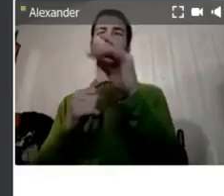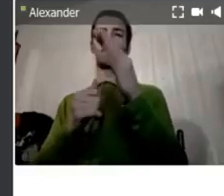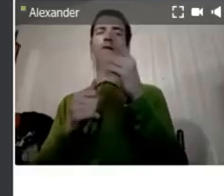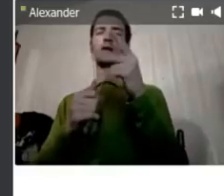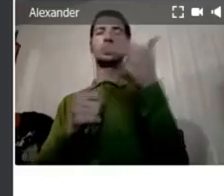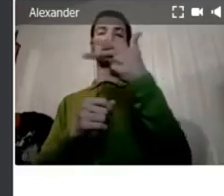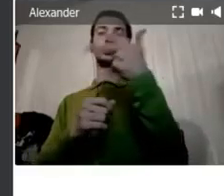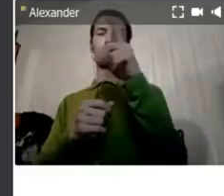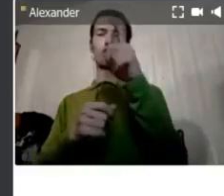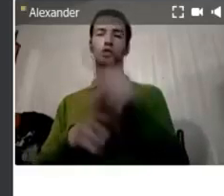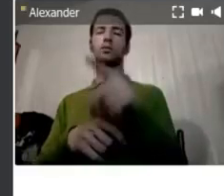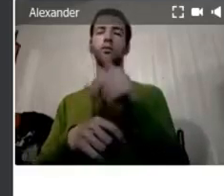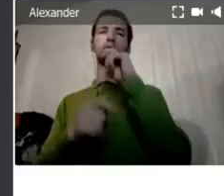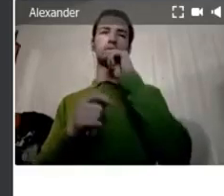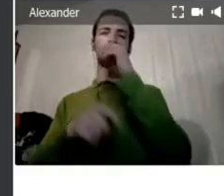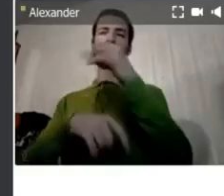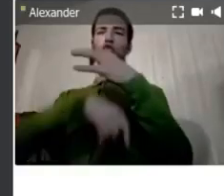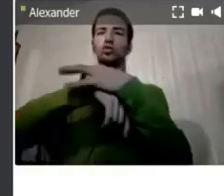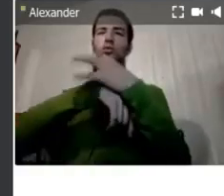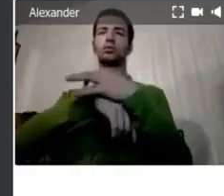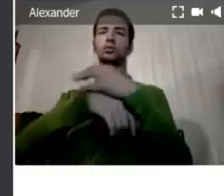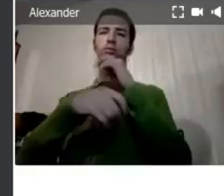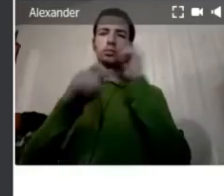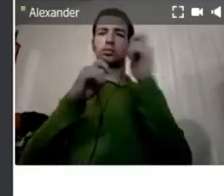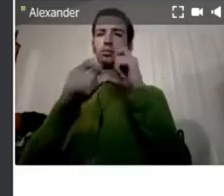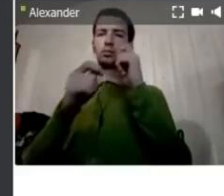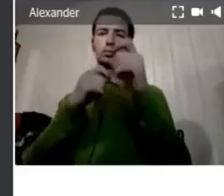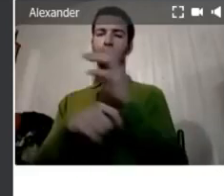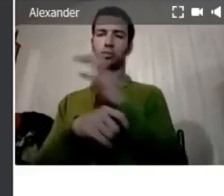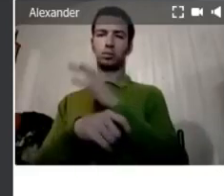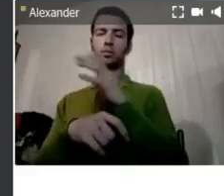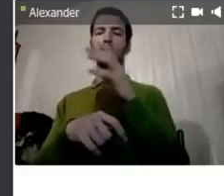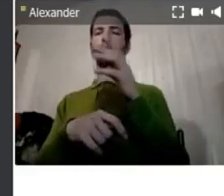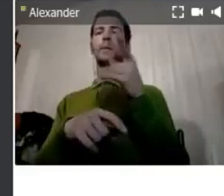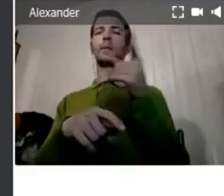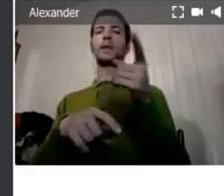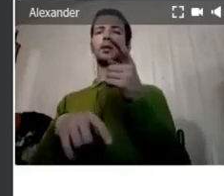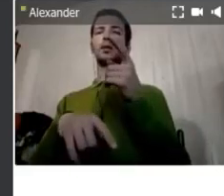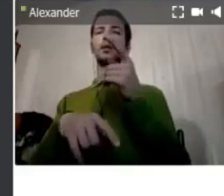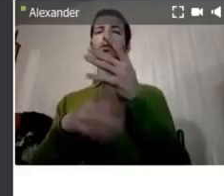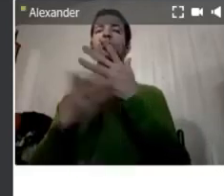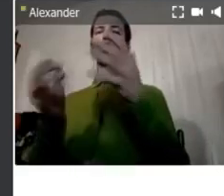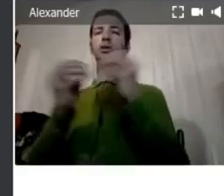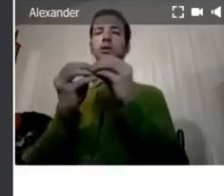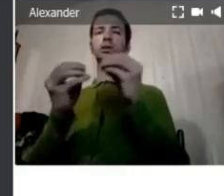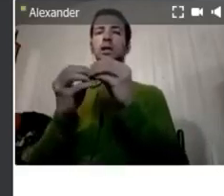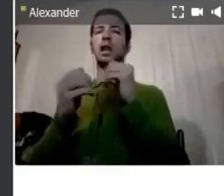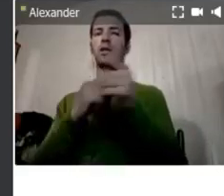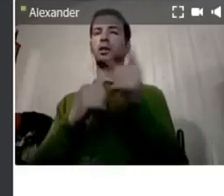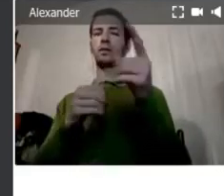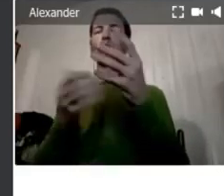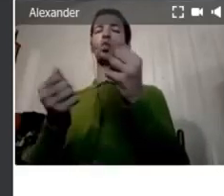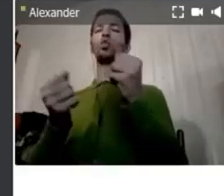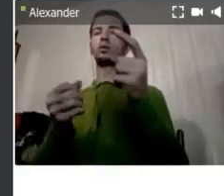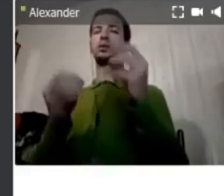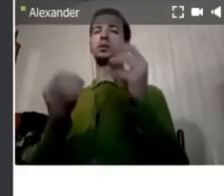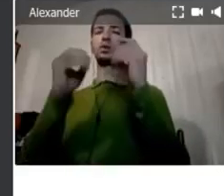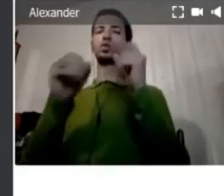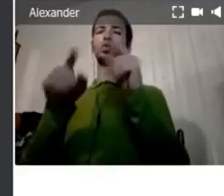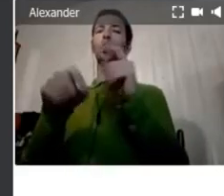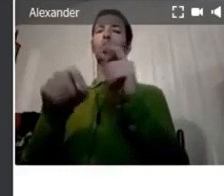Rolex у лидеров, причем это действительно подарки за хорошую работу.